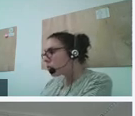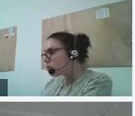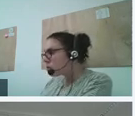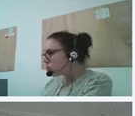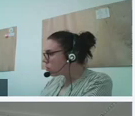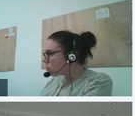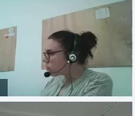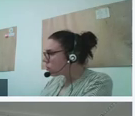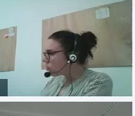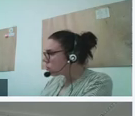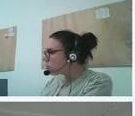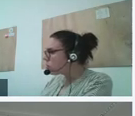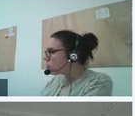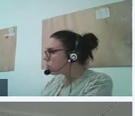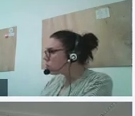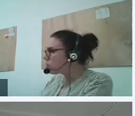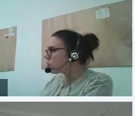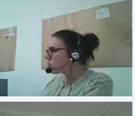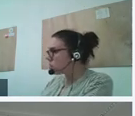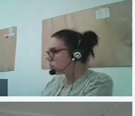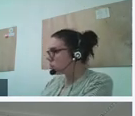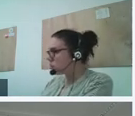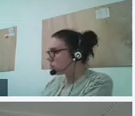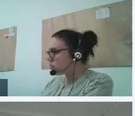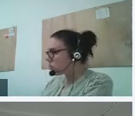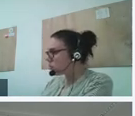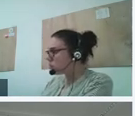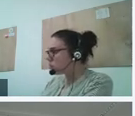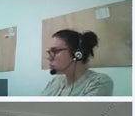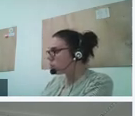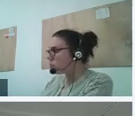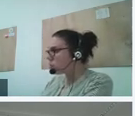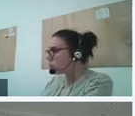senza CDL,